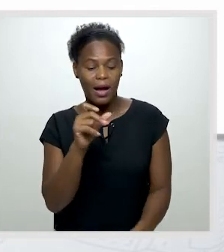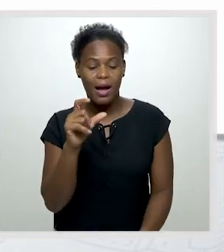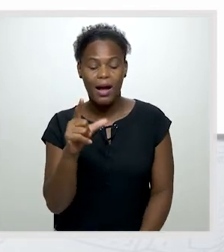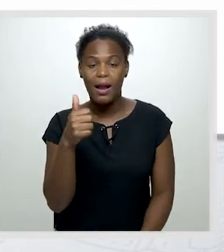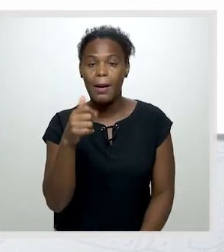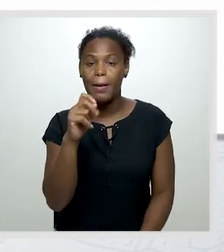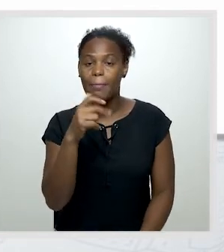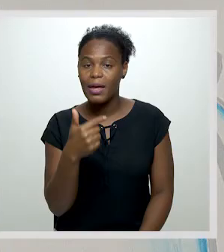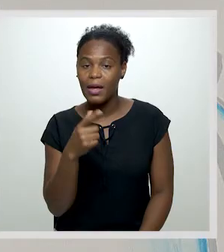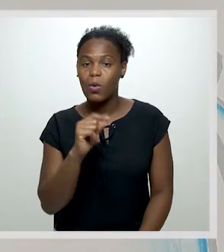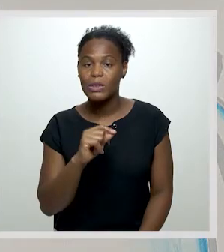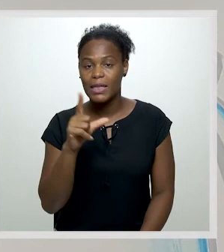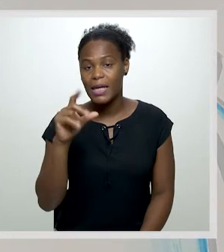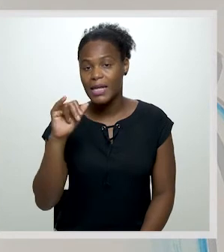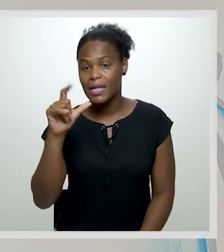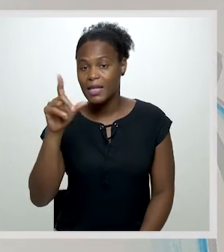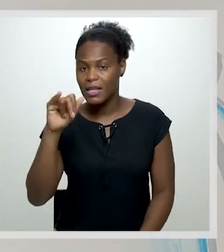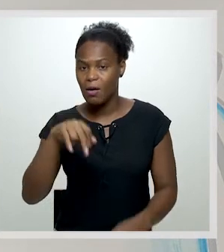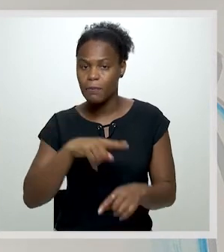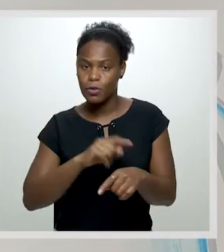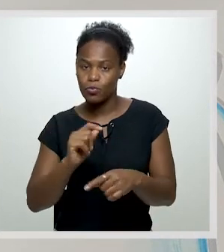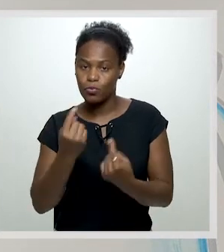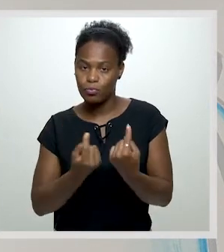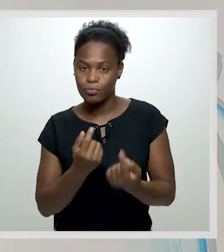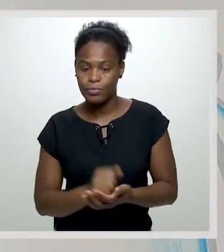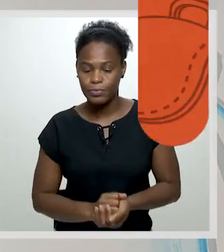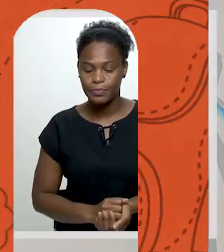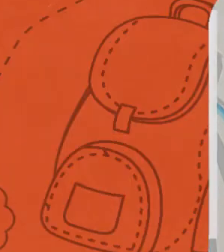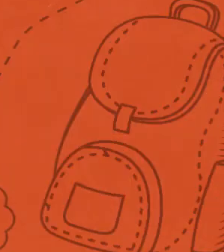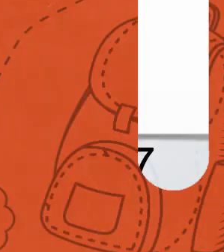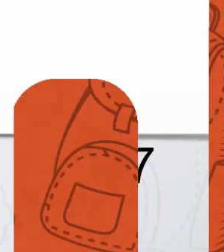Lilian. Quelques secondes.